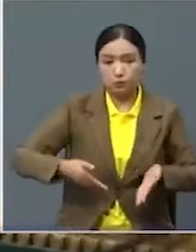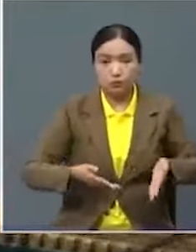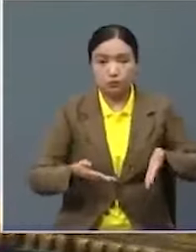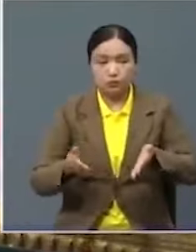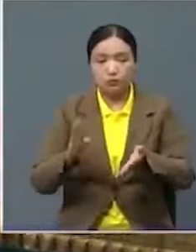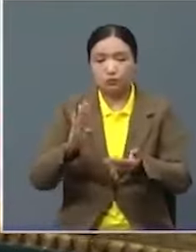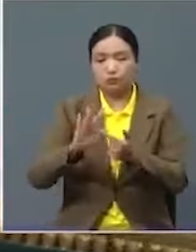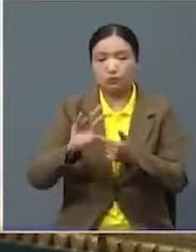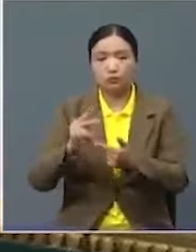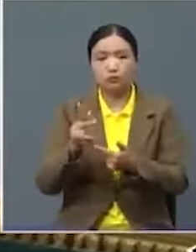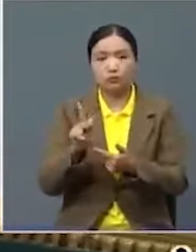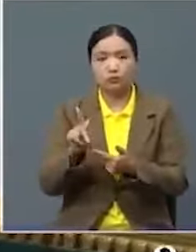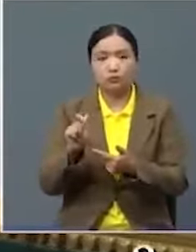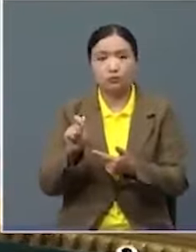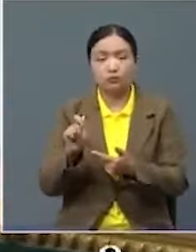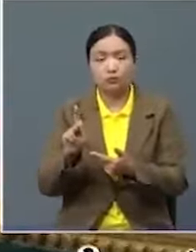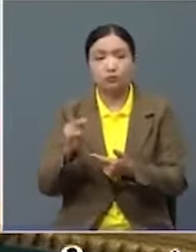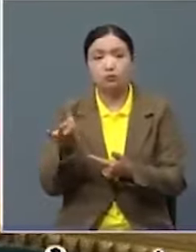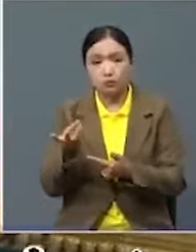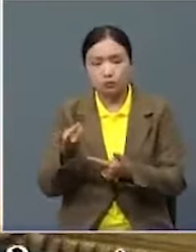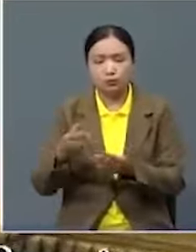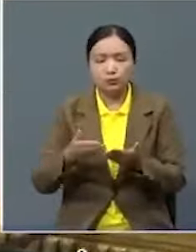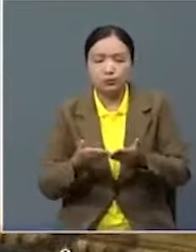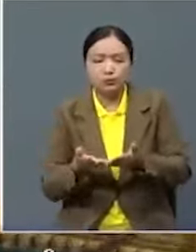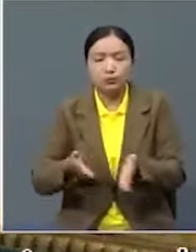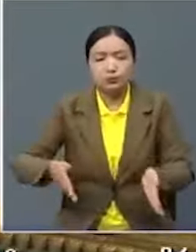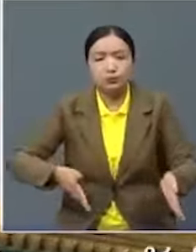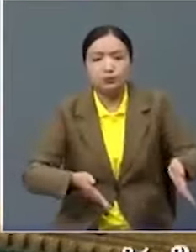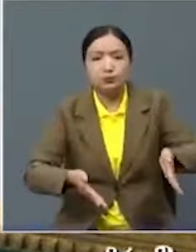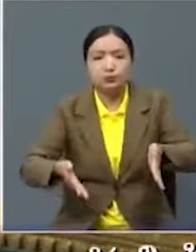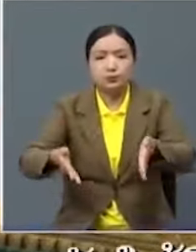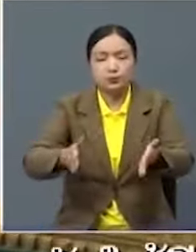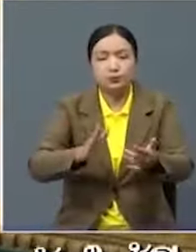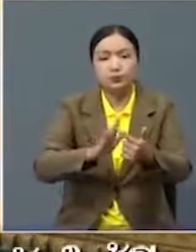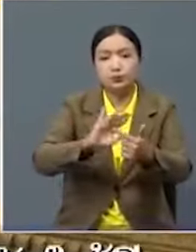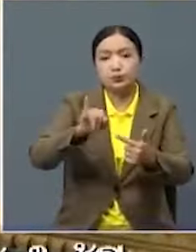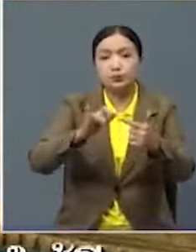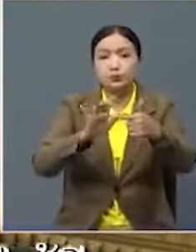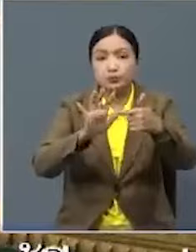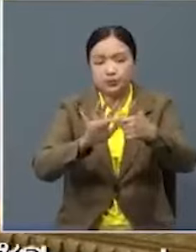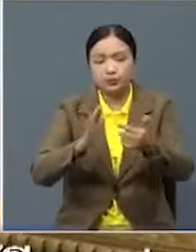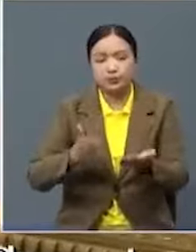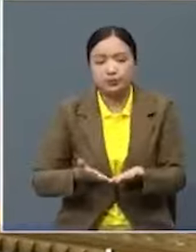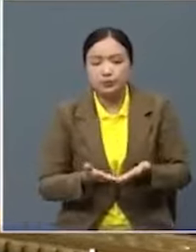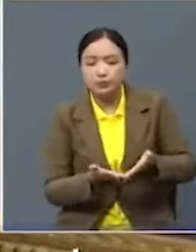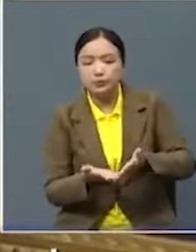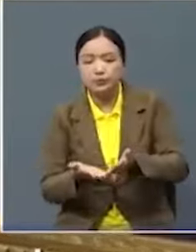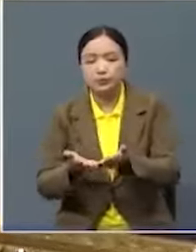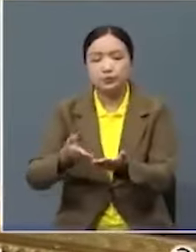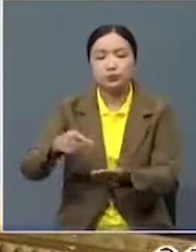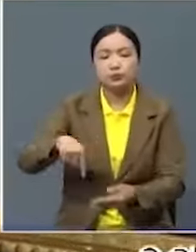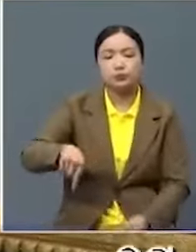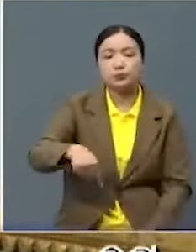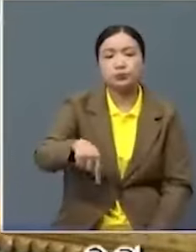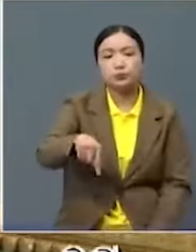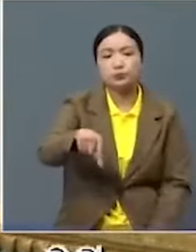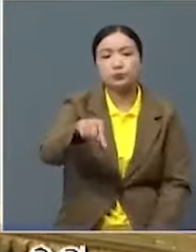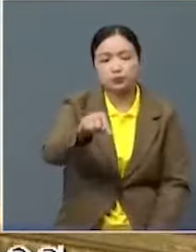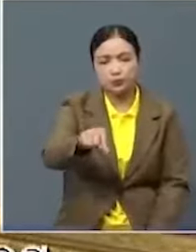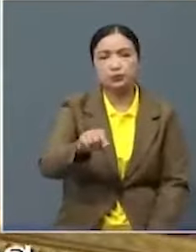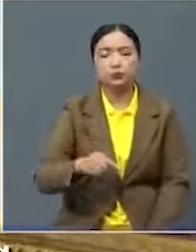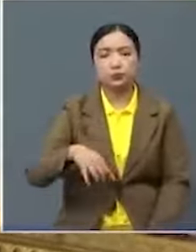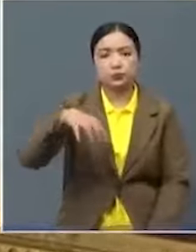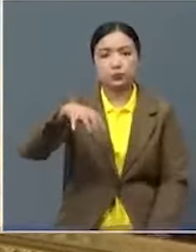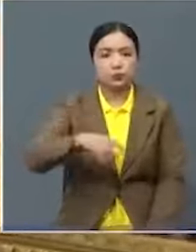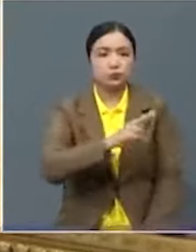ออกสู่แม่น้ำเจ้าพระยามุ่งสู่อู่ทหารเรือธนบุรีในเส้นทางสวนเฉลิมพระเกียรติ72พรรษาตั้งแต่โร